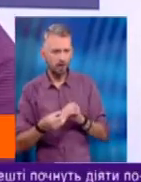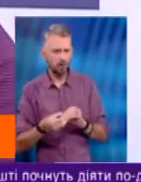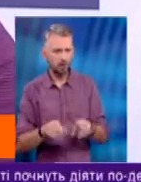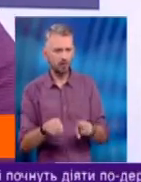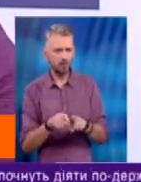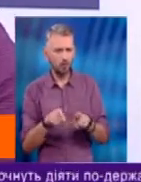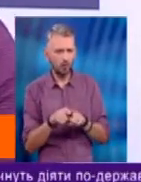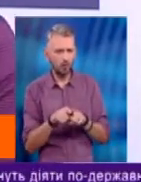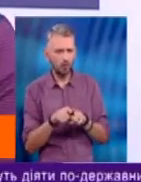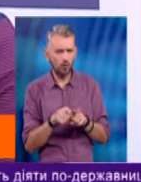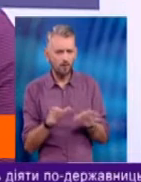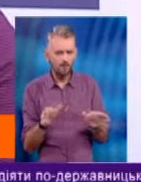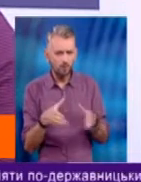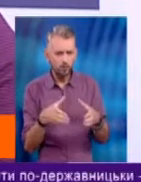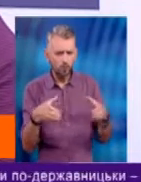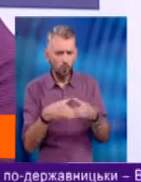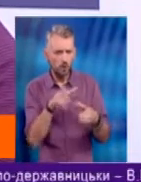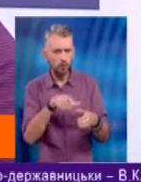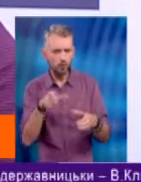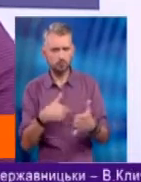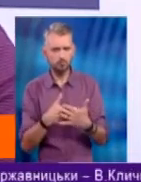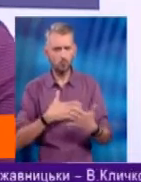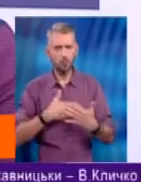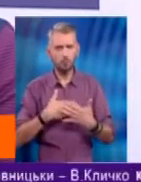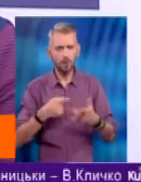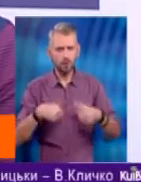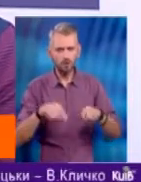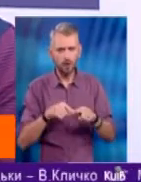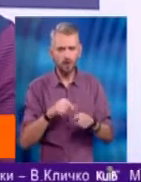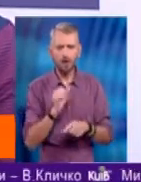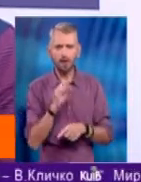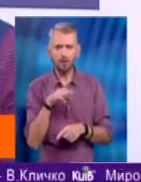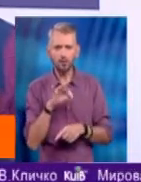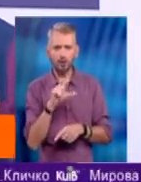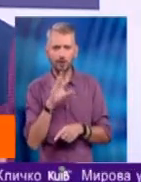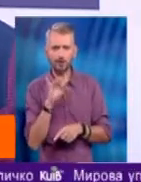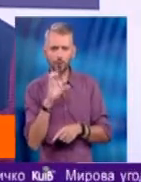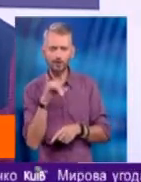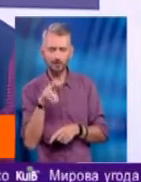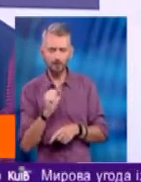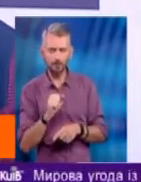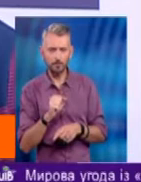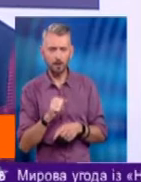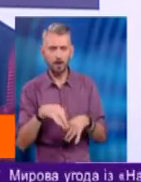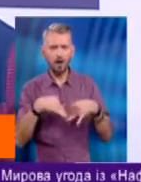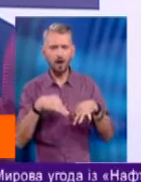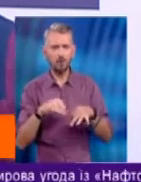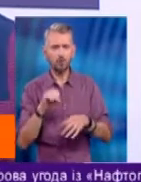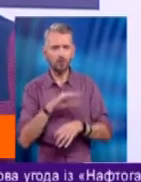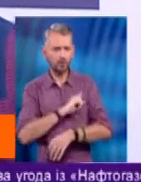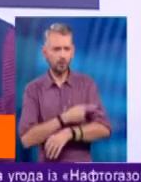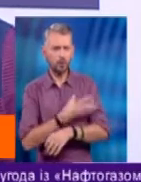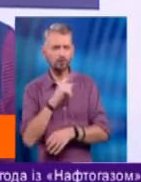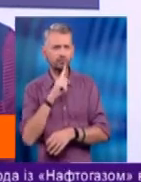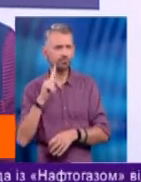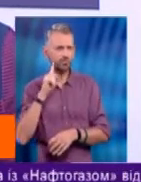такого вузького кола людей, там, наприклад, громадської організації «Автоєвросили». Ще рік часу тому, коли ми